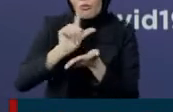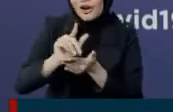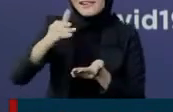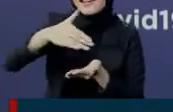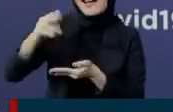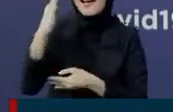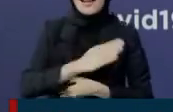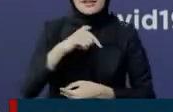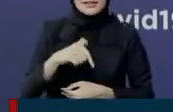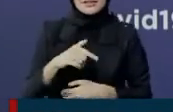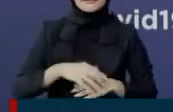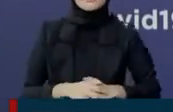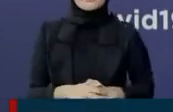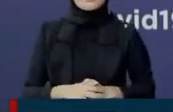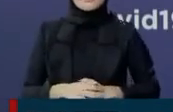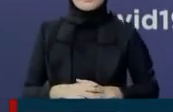sakit